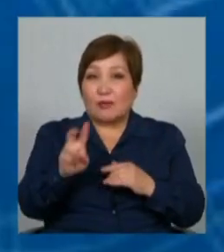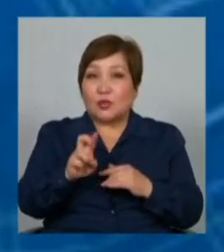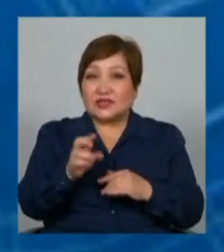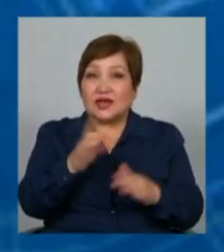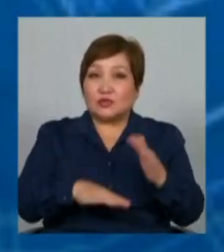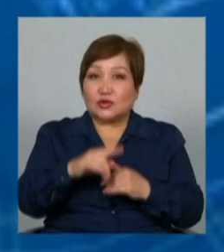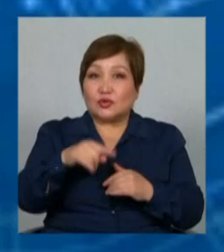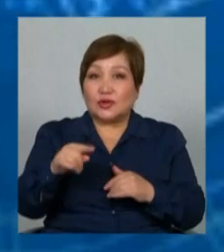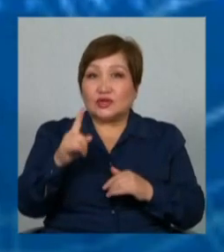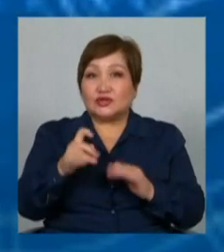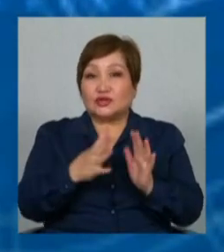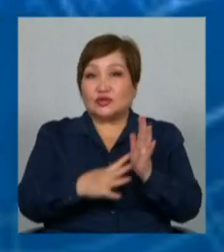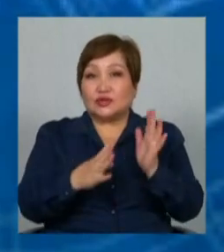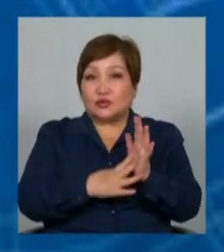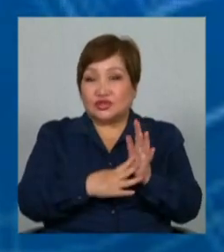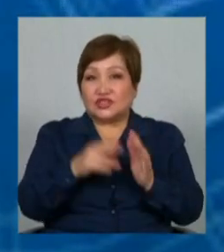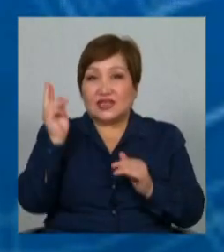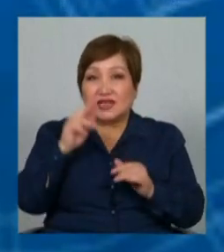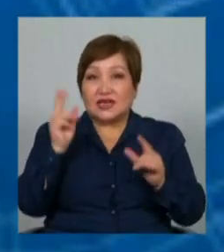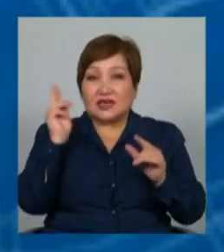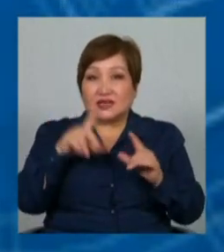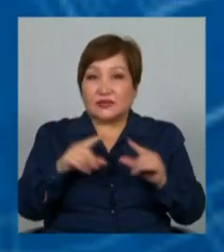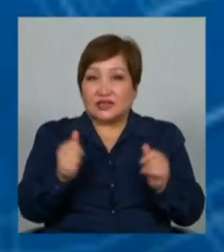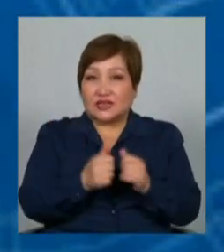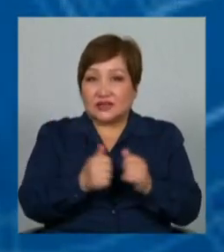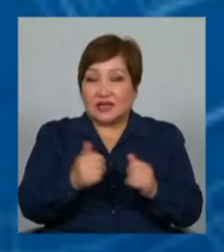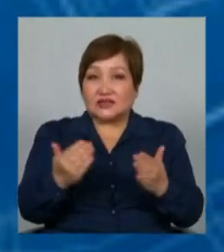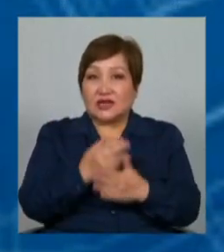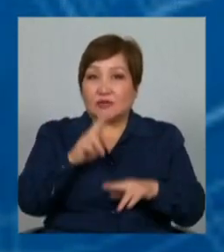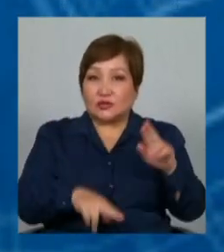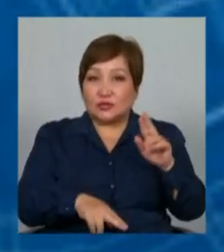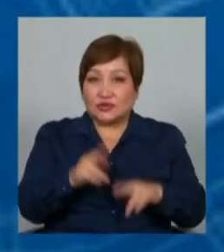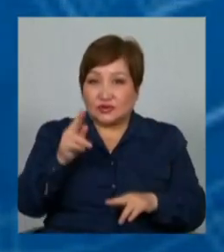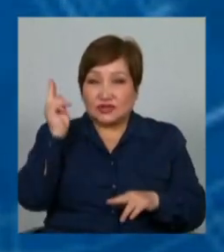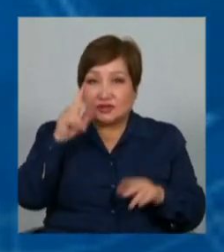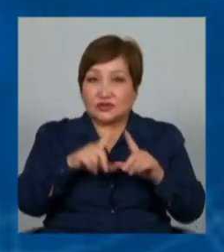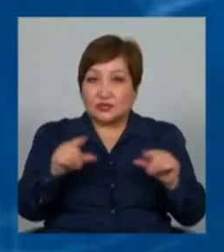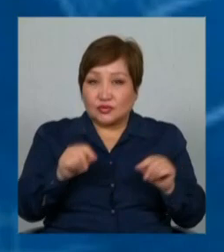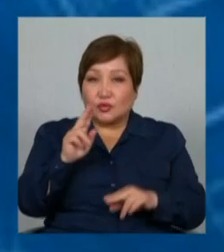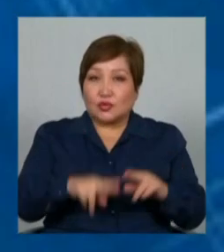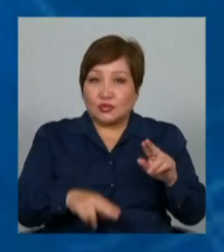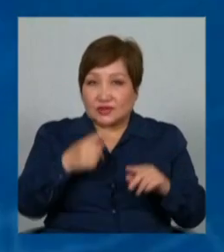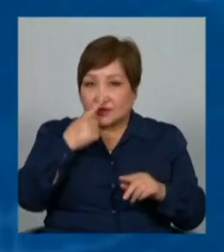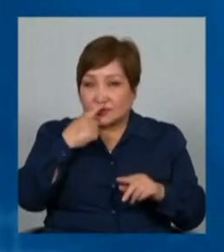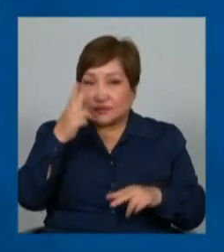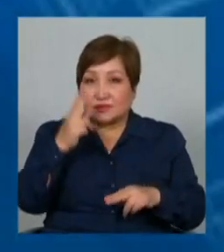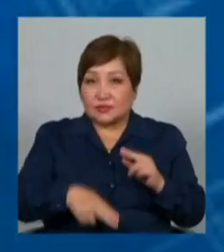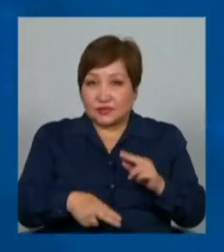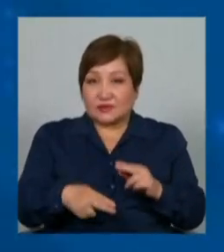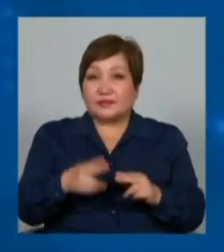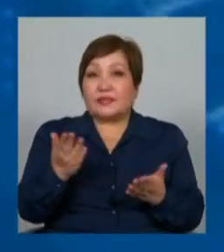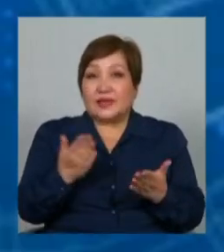нөмірі 199-шы гимназия жанынан жаңа бой көтерген жапсарлас білім ордасының құрылысы аяқталуға жақын. Бейнелі